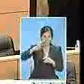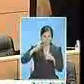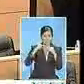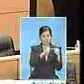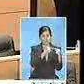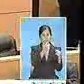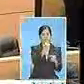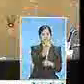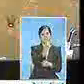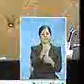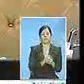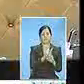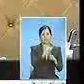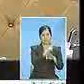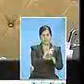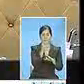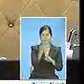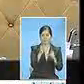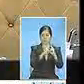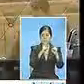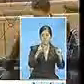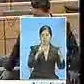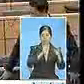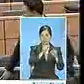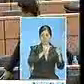คนฮะเดี๋ยวให้เขากรรมการได้ชี้แจงครับฮะ